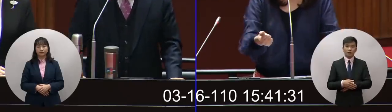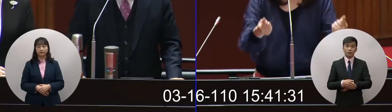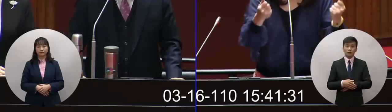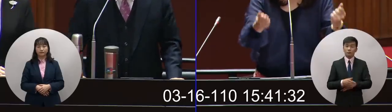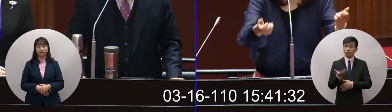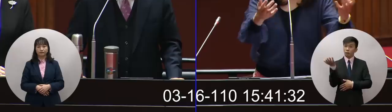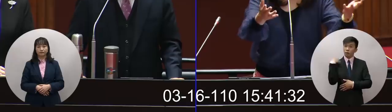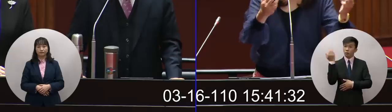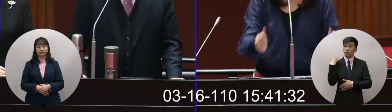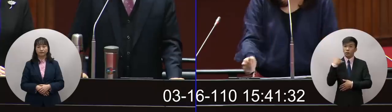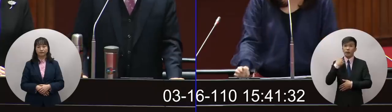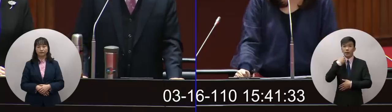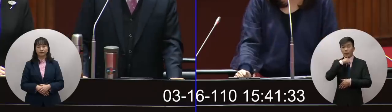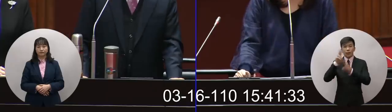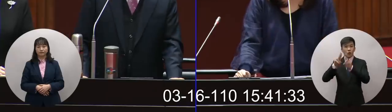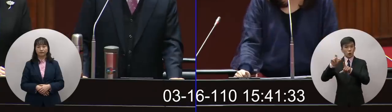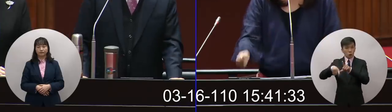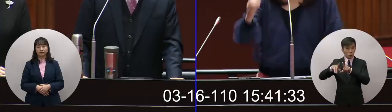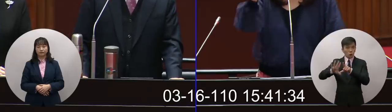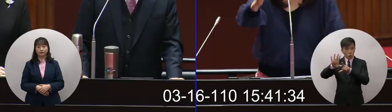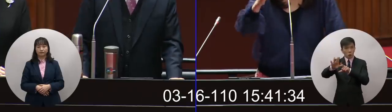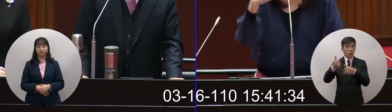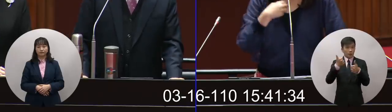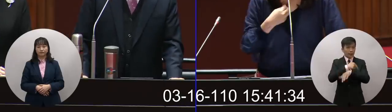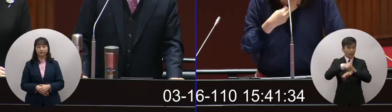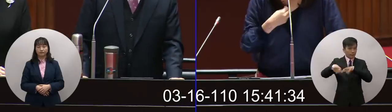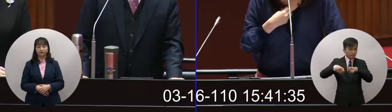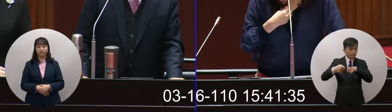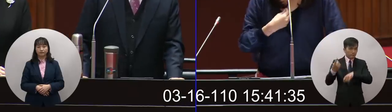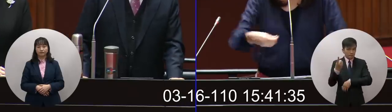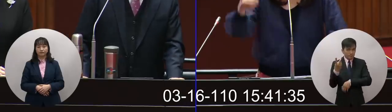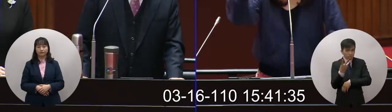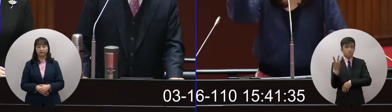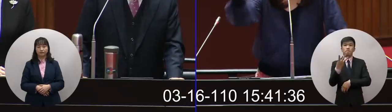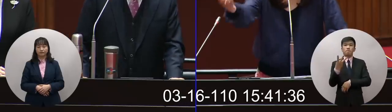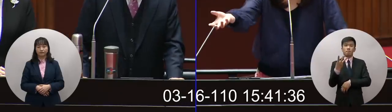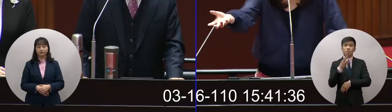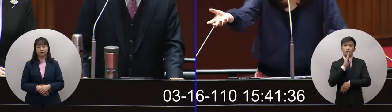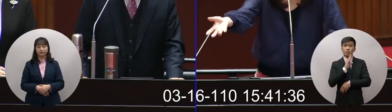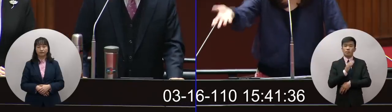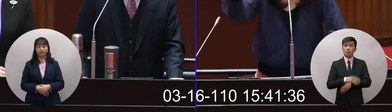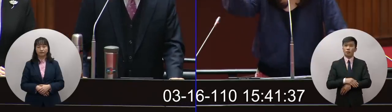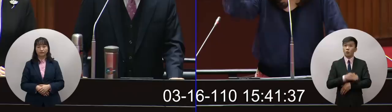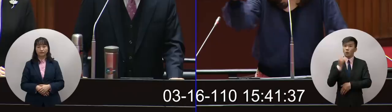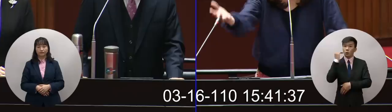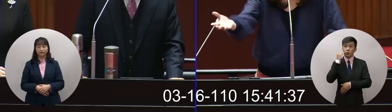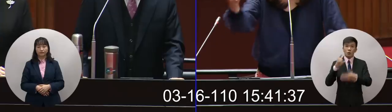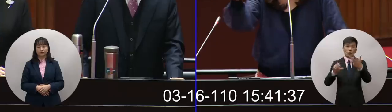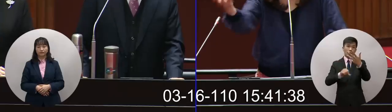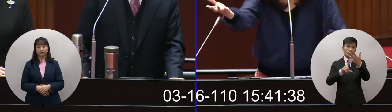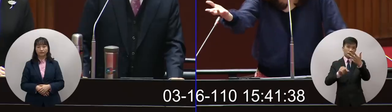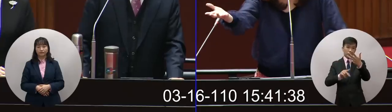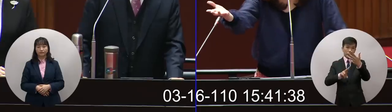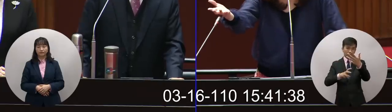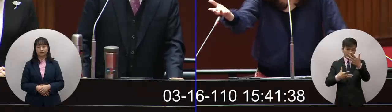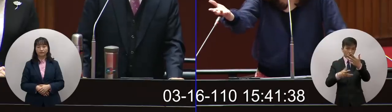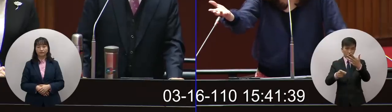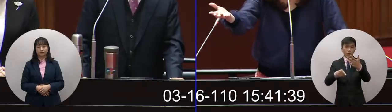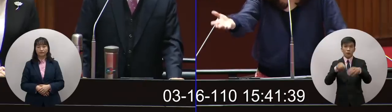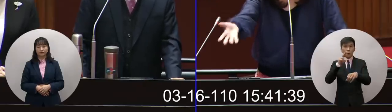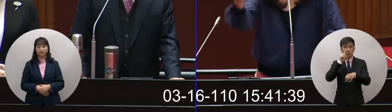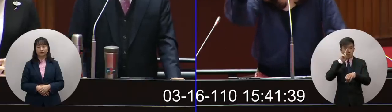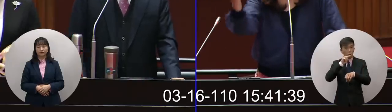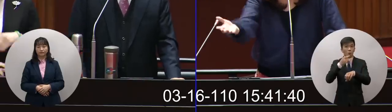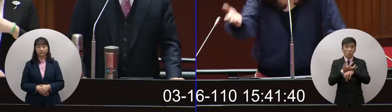台电也曾经提出三个替代方案，所以我的意思就是，8月28号藻礁公投很可能顺利过关